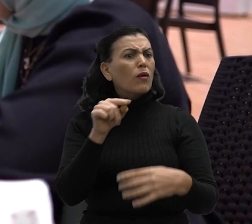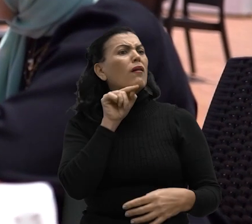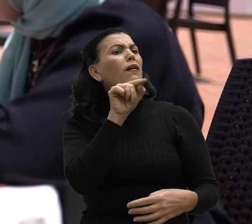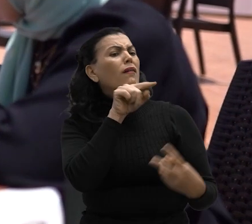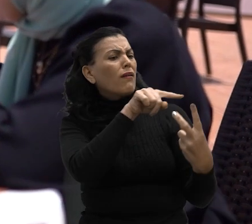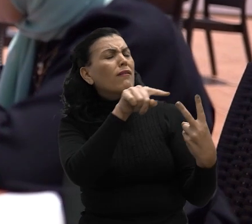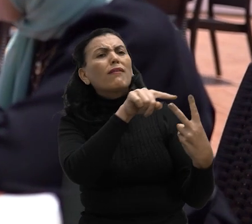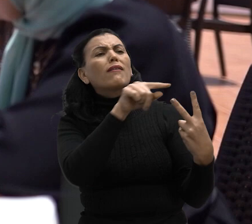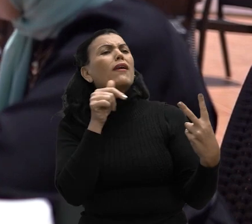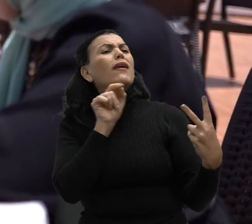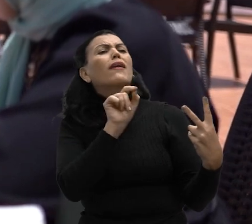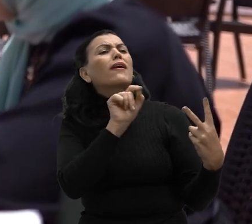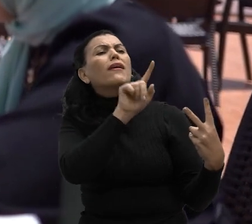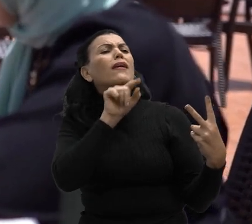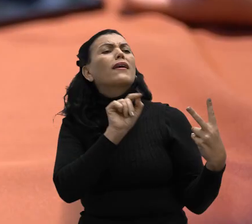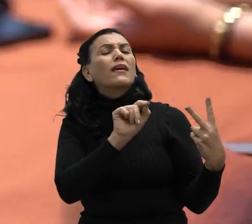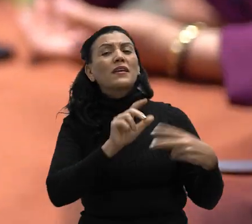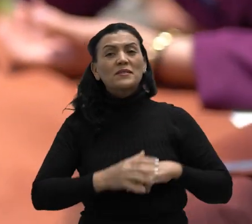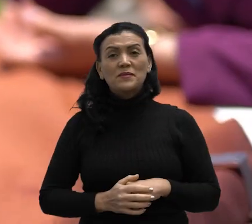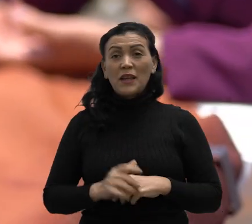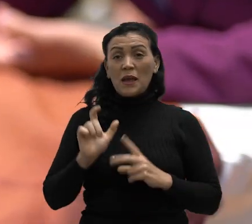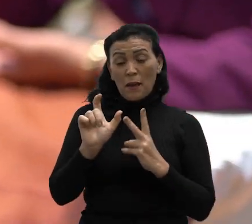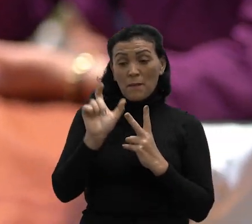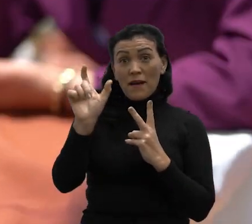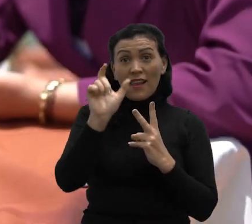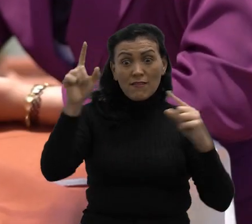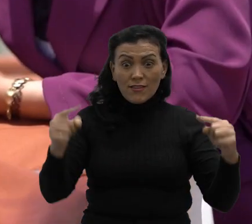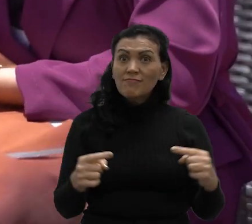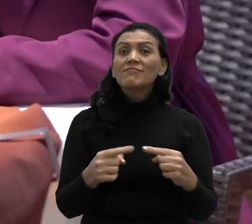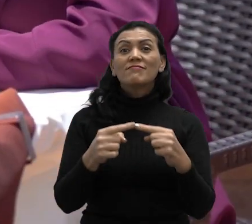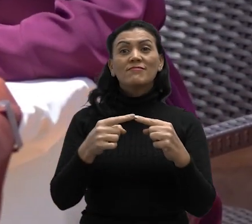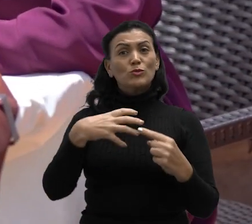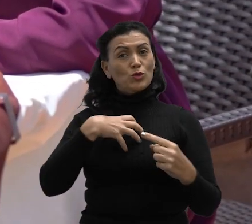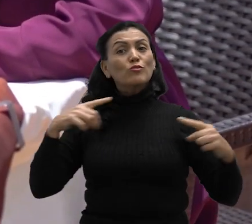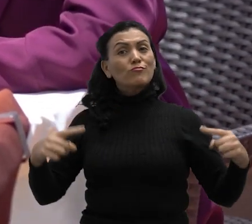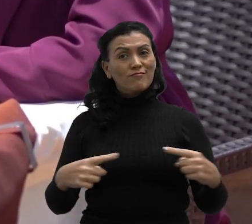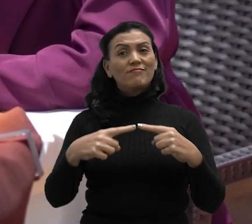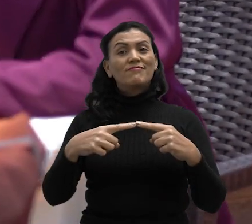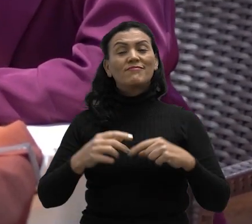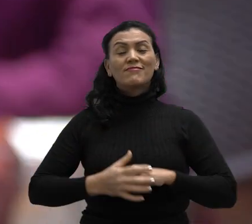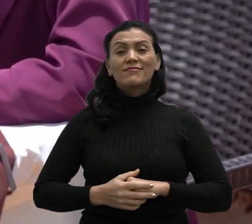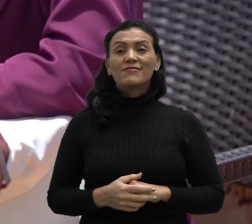هدول البنات مثلاً إنه إحنا متفقات على هذا الإشي. هيكون عنا أكتر من